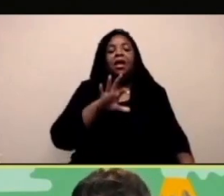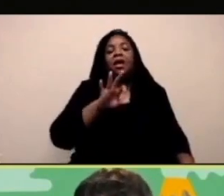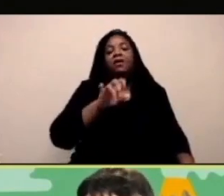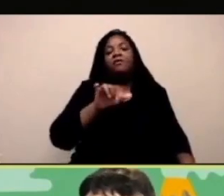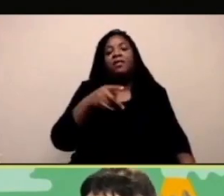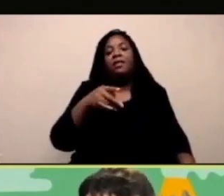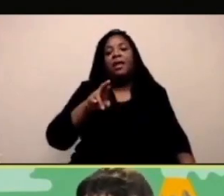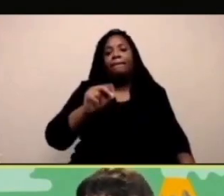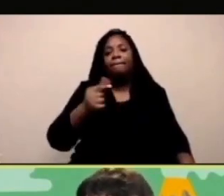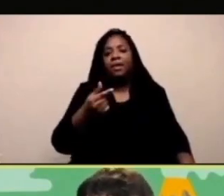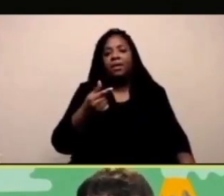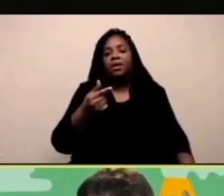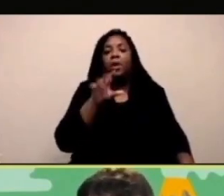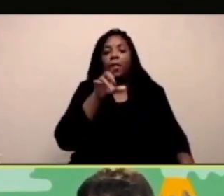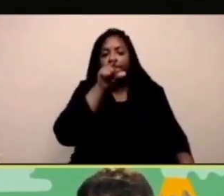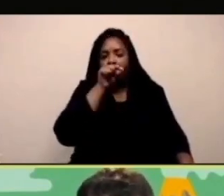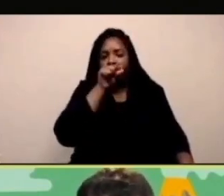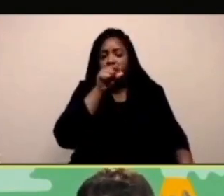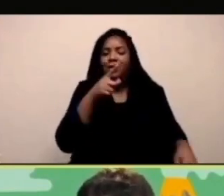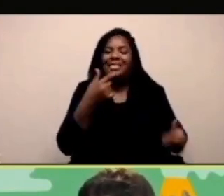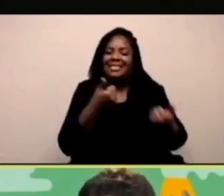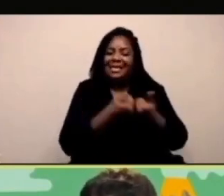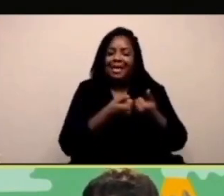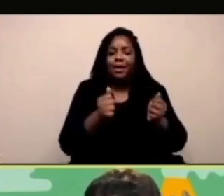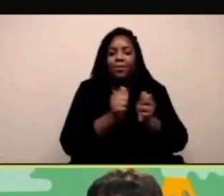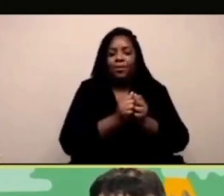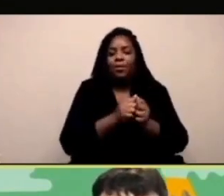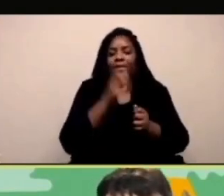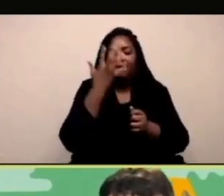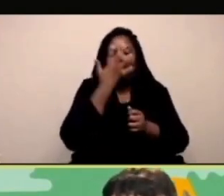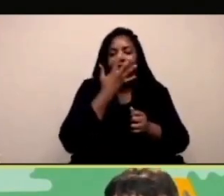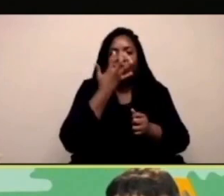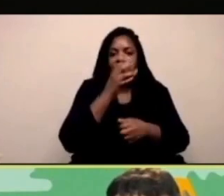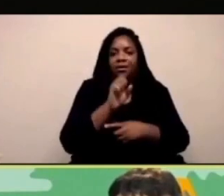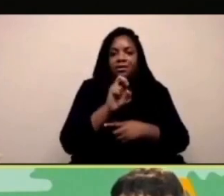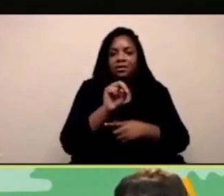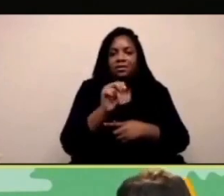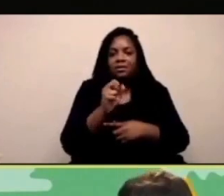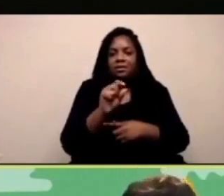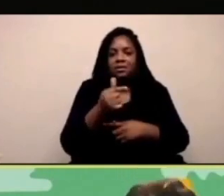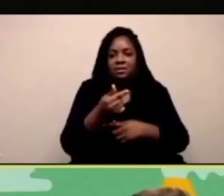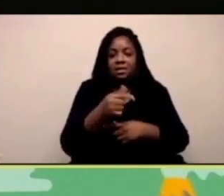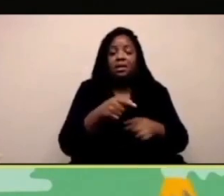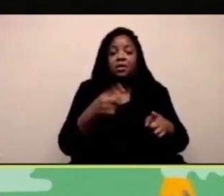変えれば頭につくものがどんどん他のものが出てきます